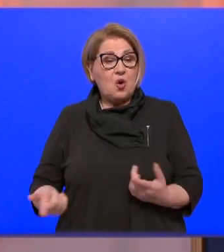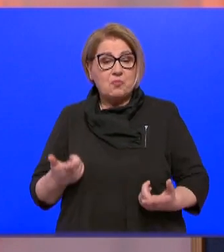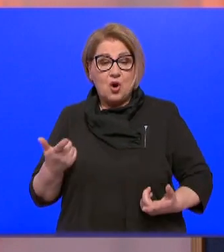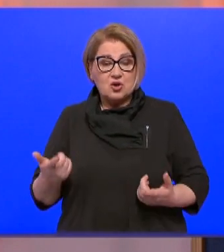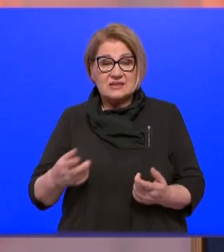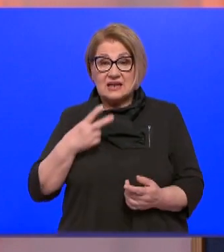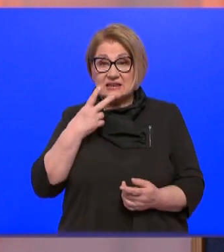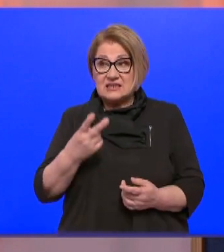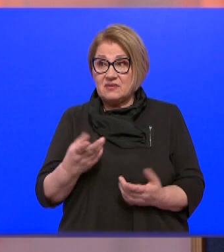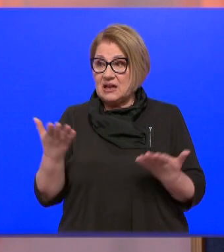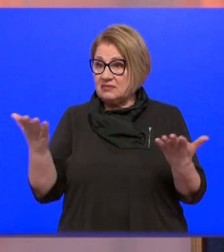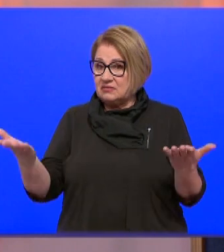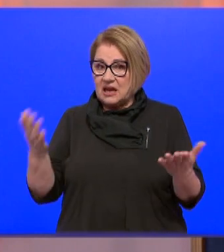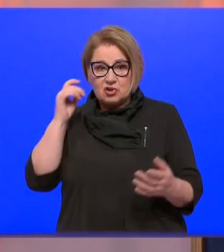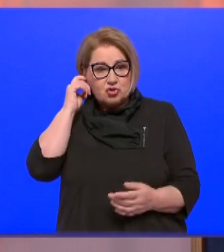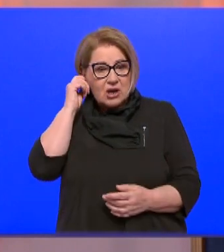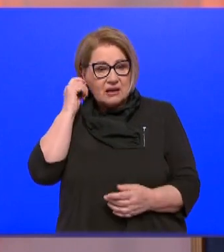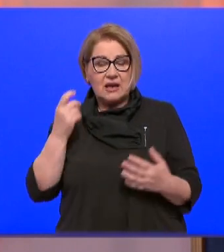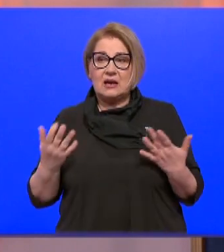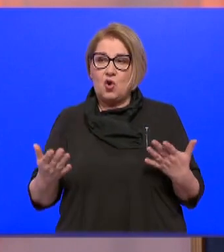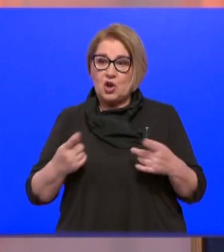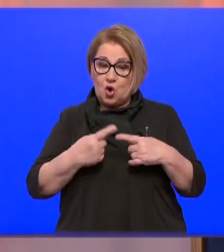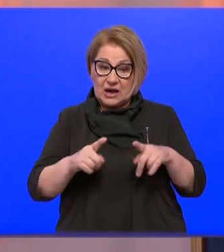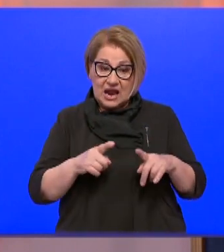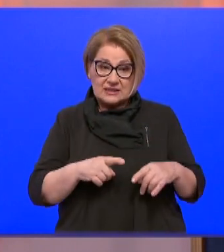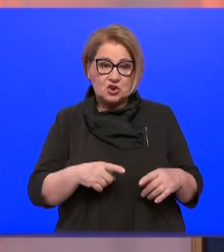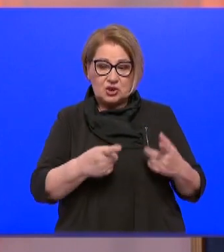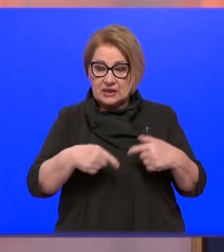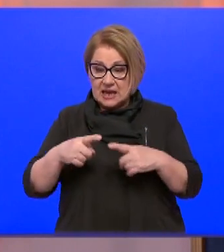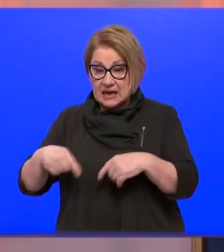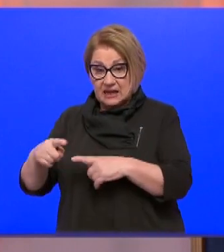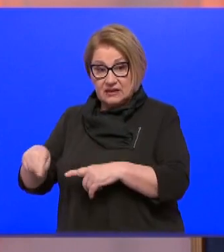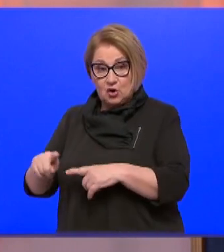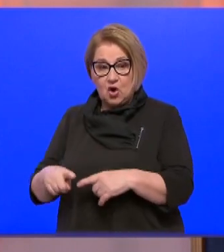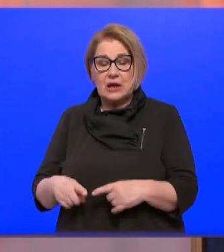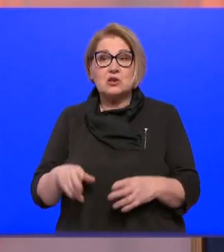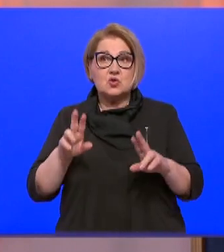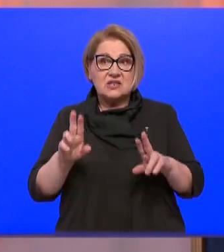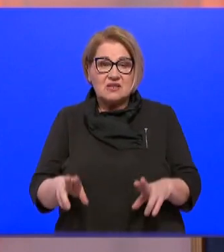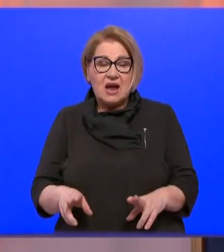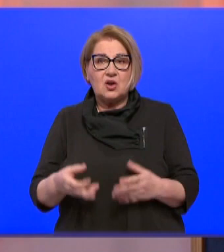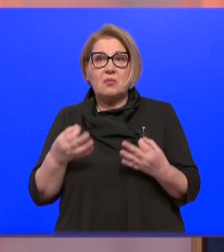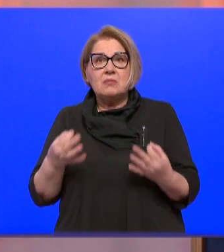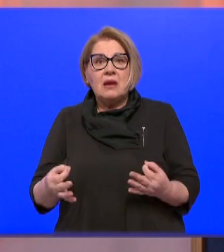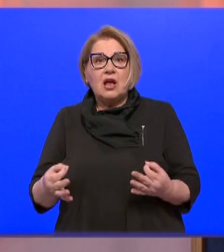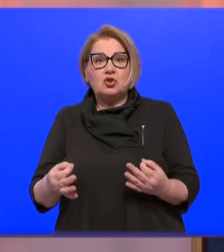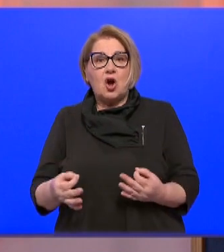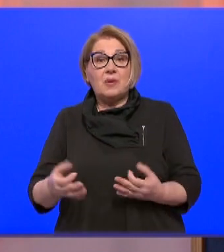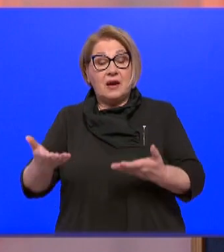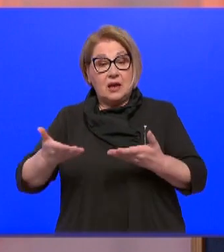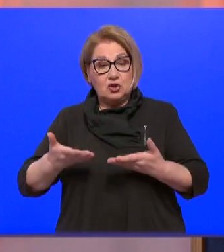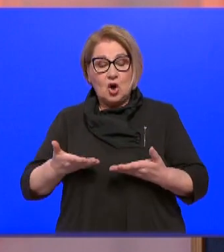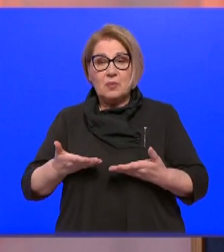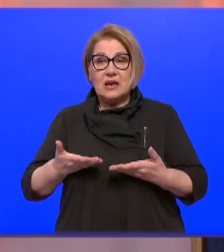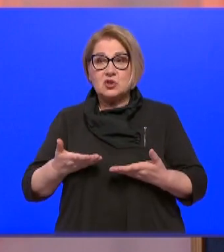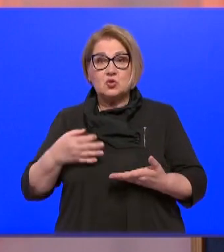kad sam vidjela sve te žene, u koliko kategorija su one potvrdile i svoju nominaciju i dobile su